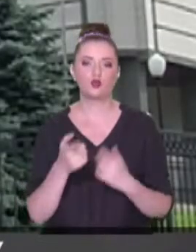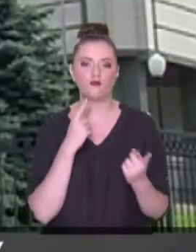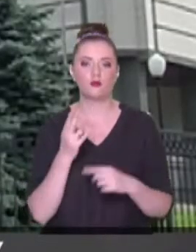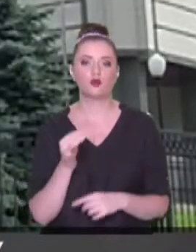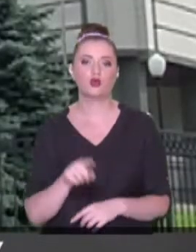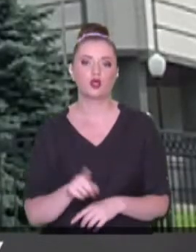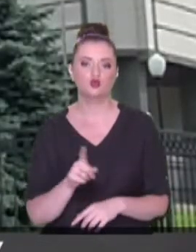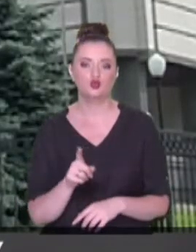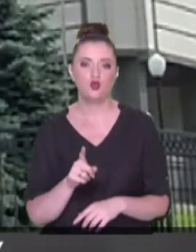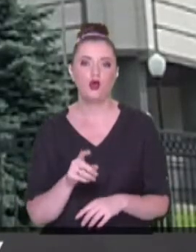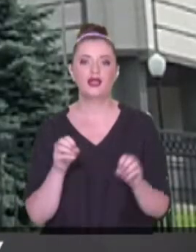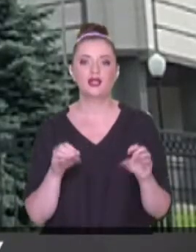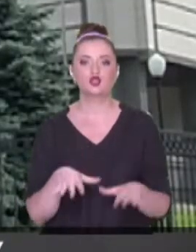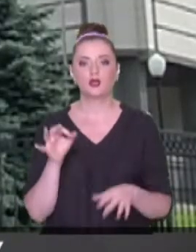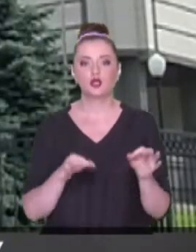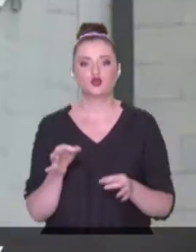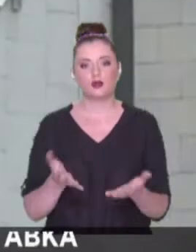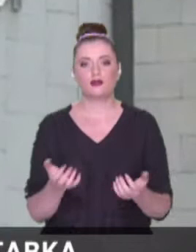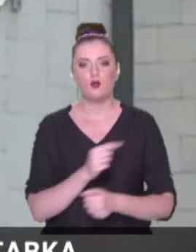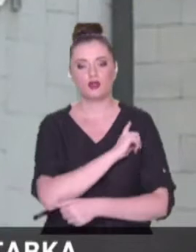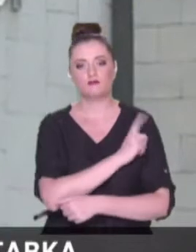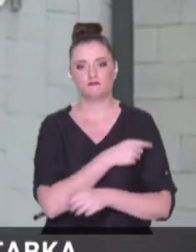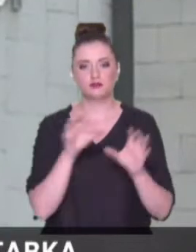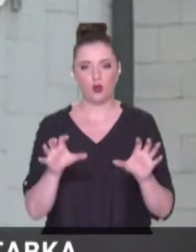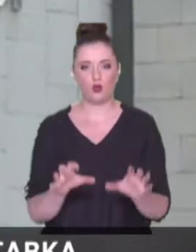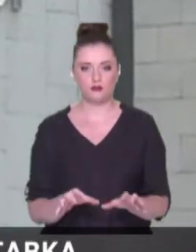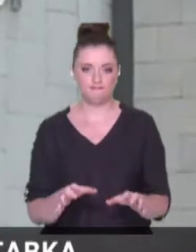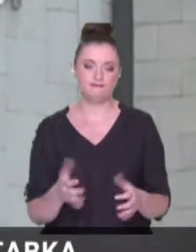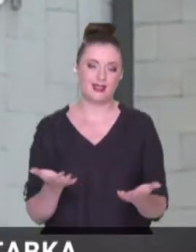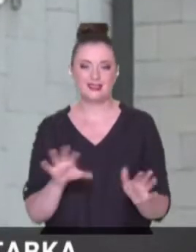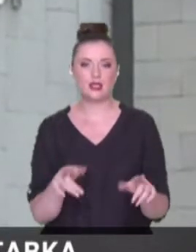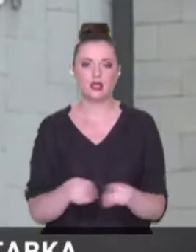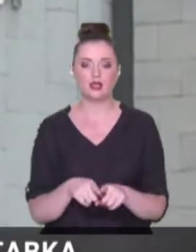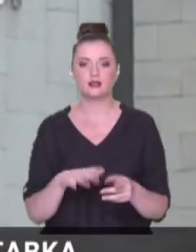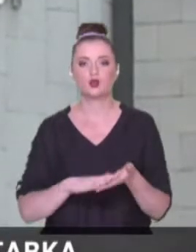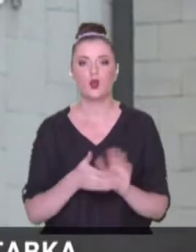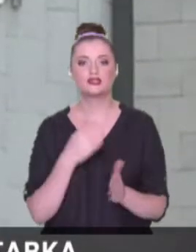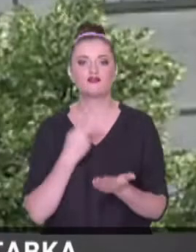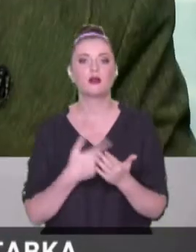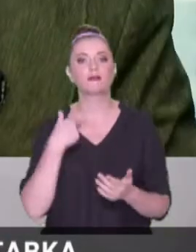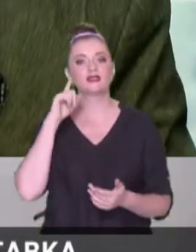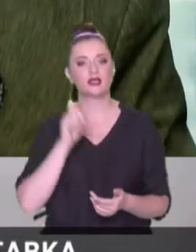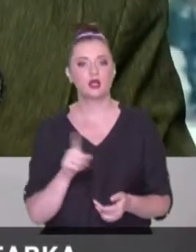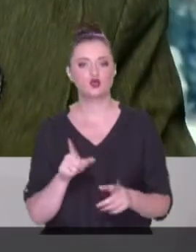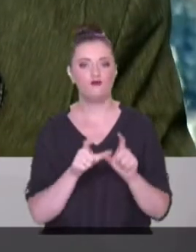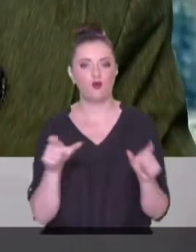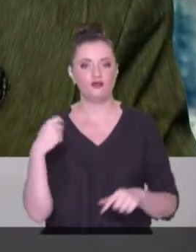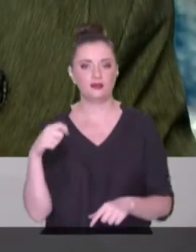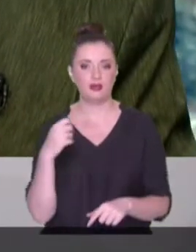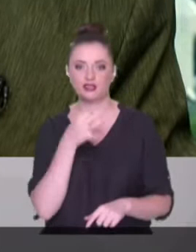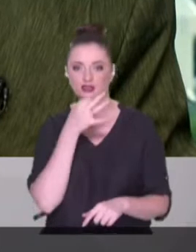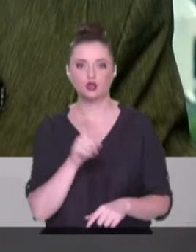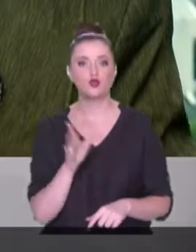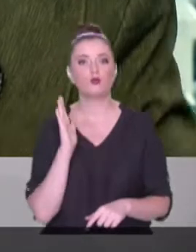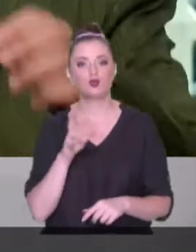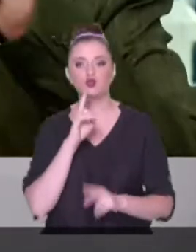те, що рішення суду набуває законної сили. Ось десь так ситуація виглядає. Угу. Ну, ми знаємо, що в Офісі президента сказали, що